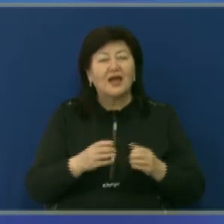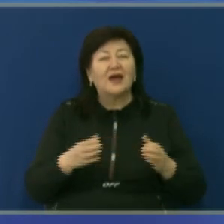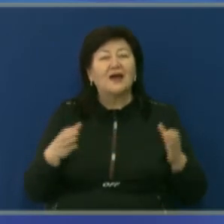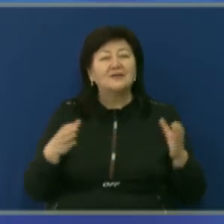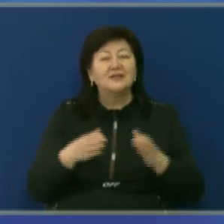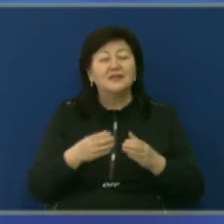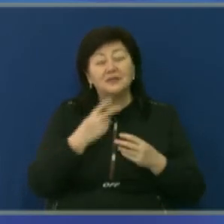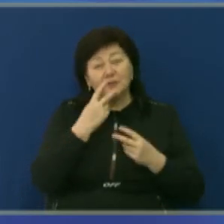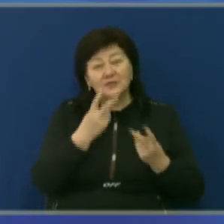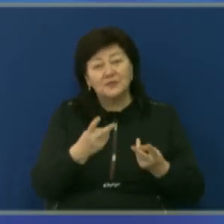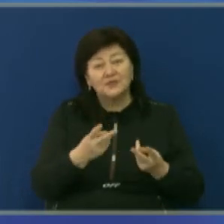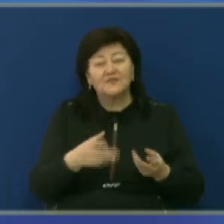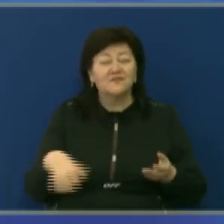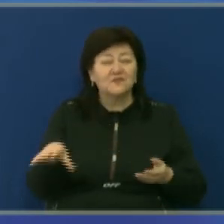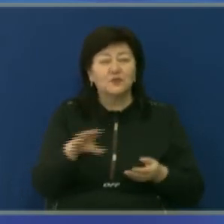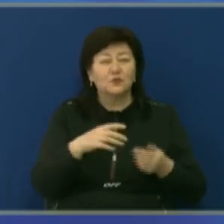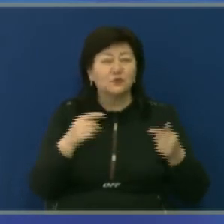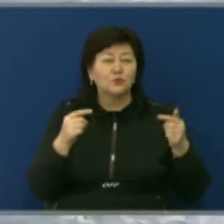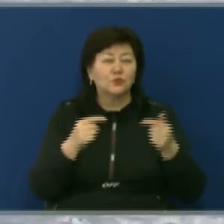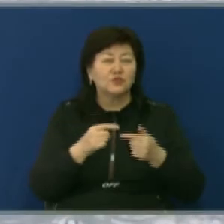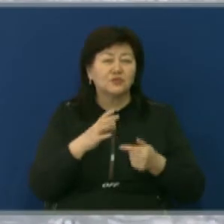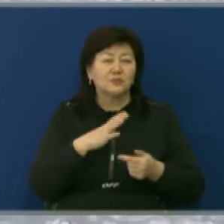отличную подготовку, поразив все мишени.